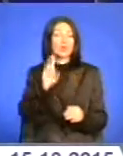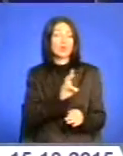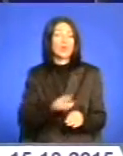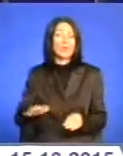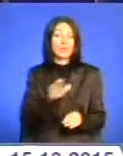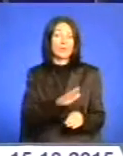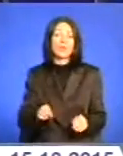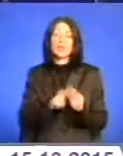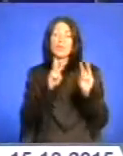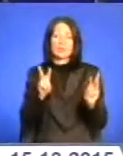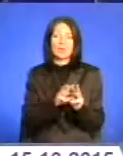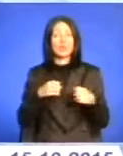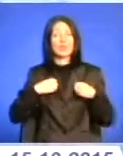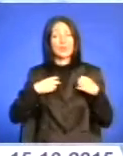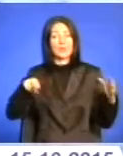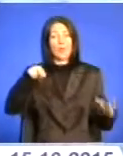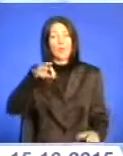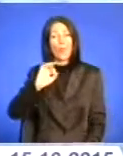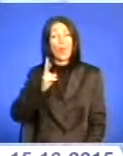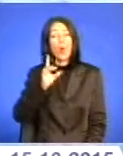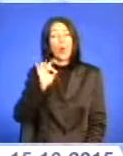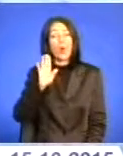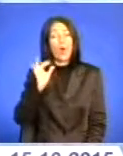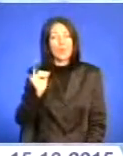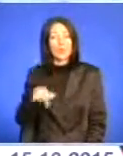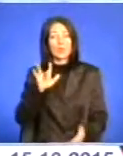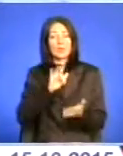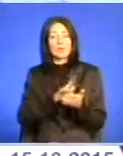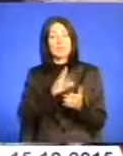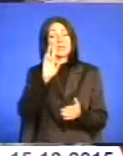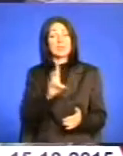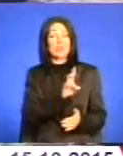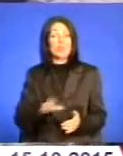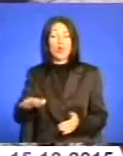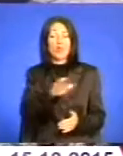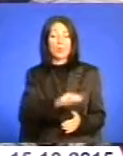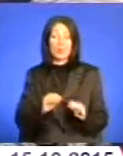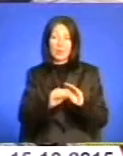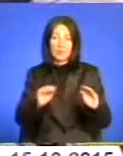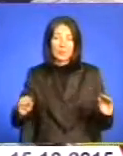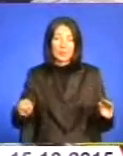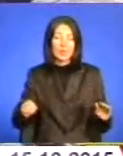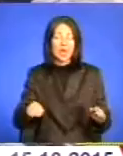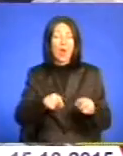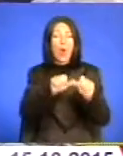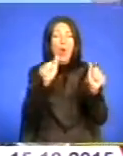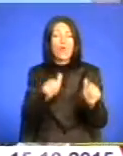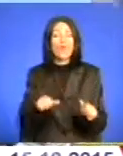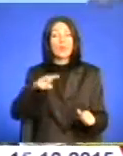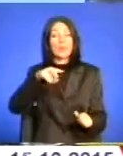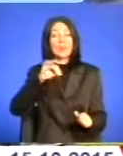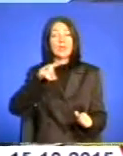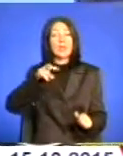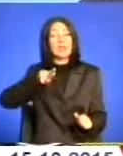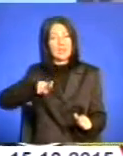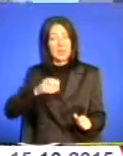у свято Покрови. У центрі церковного подвір'я бруківка викладена у формі лілії – квітки